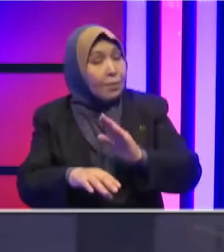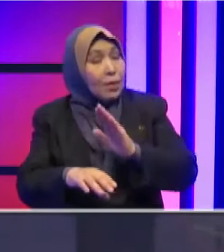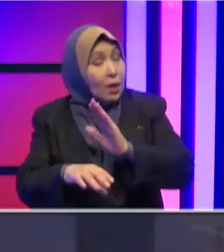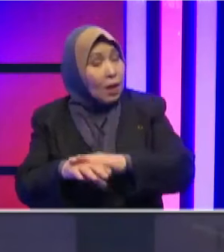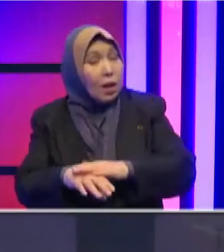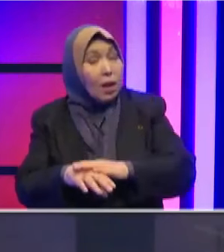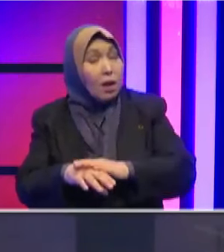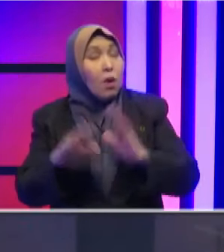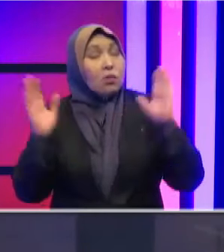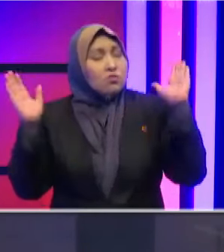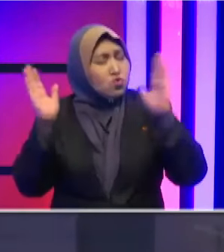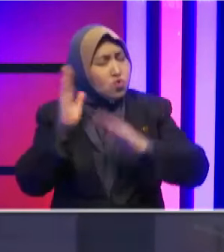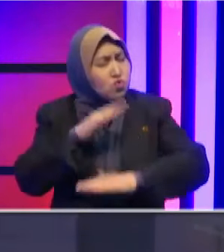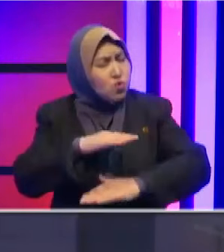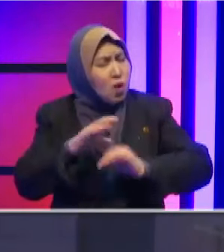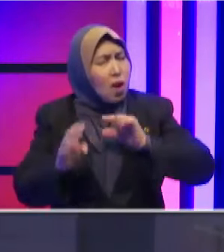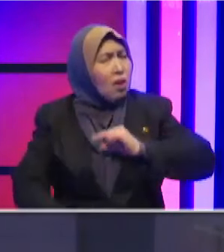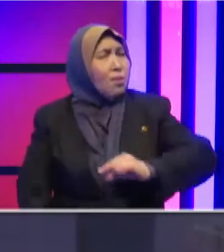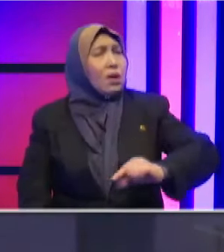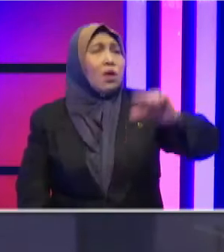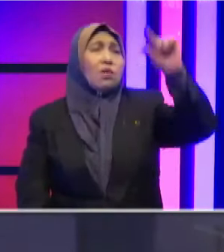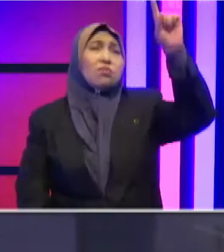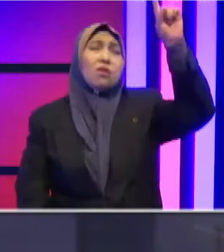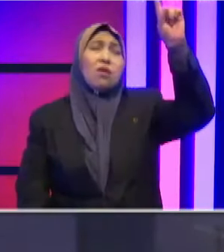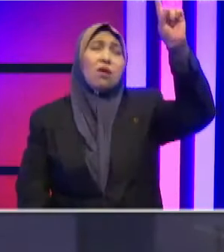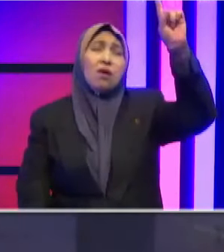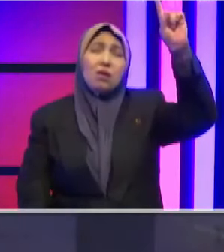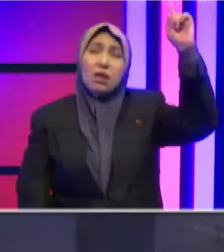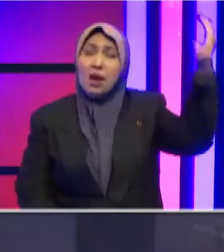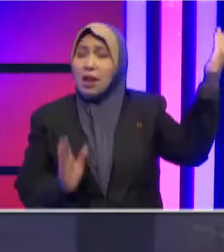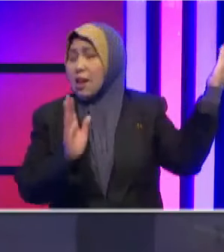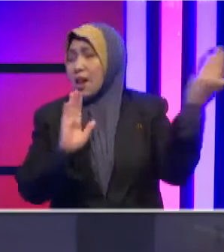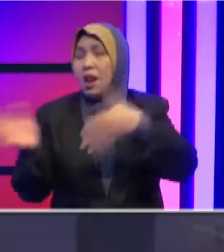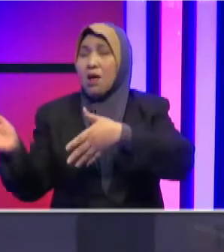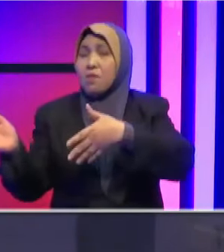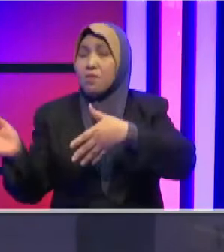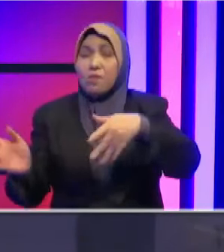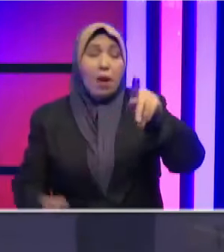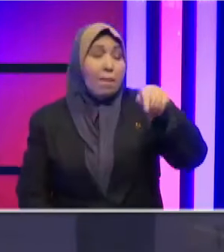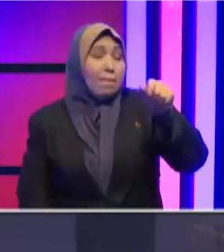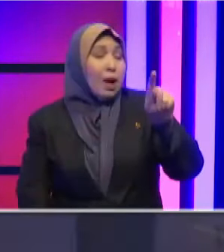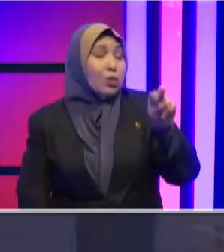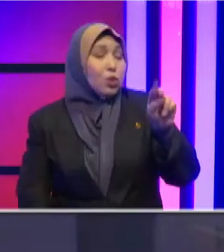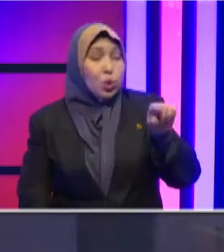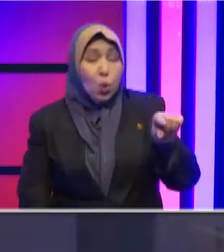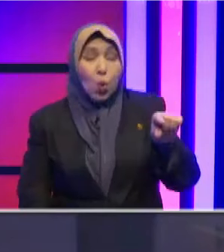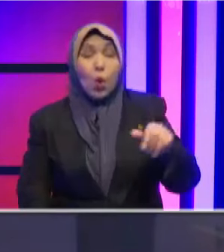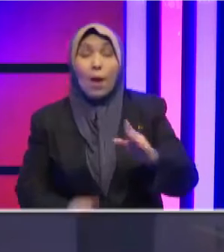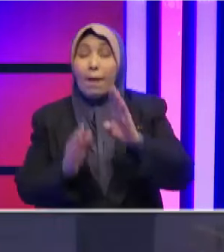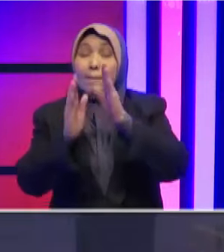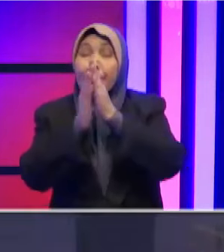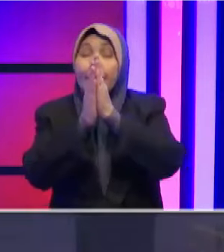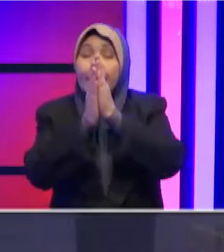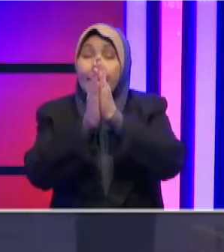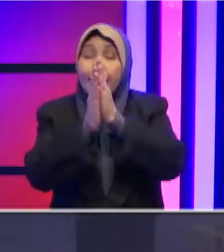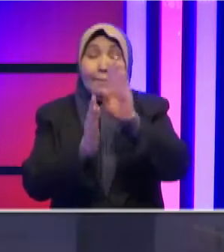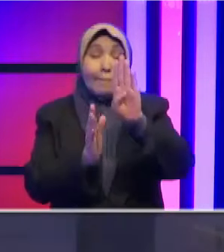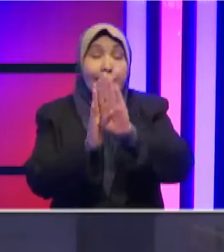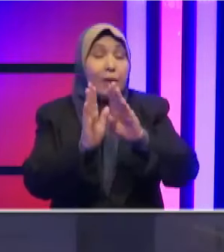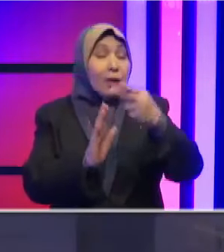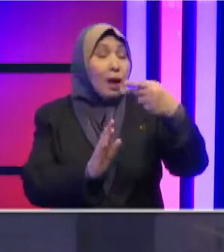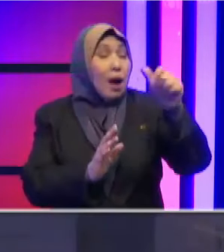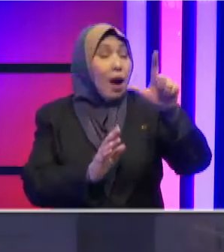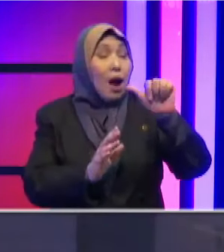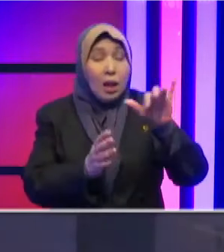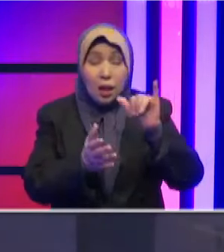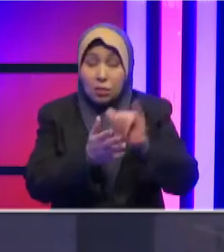menyembah Allah subhanahuwata'ala dan meninggalkan patung berhala kita kemudian seorang eh Ibnu